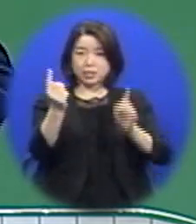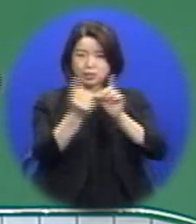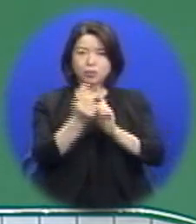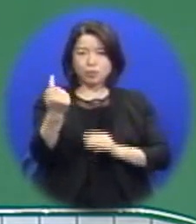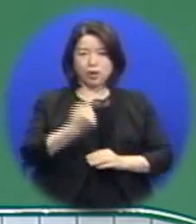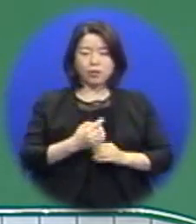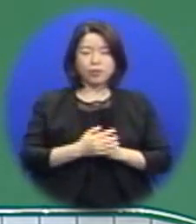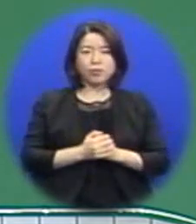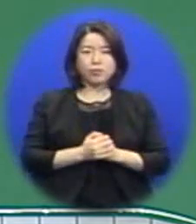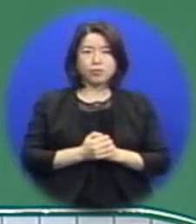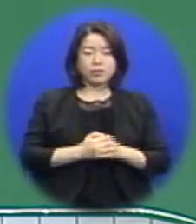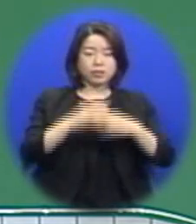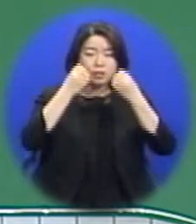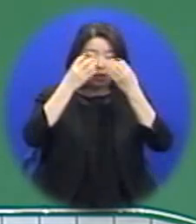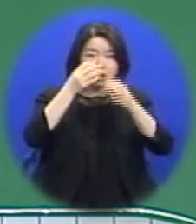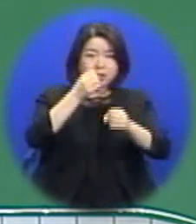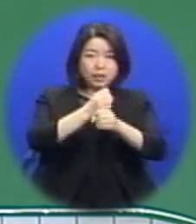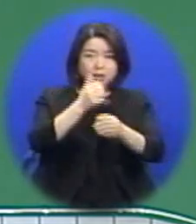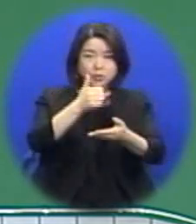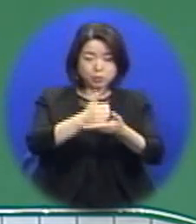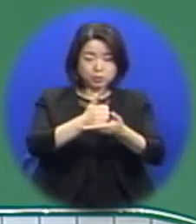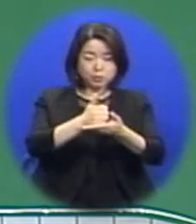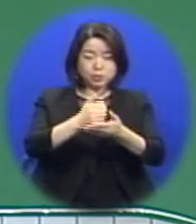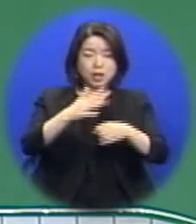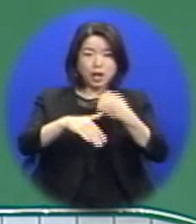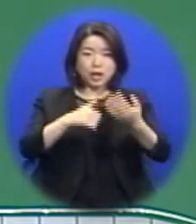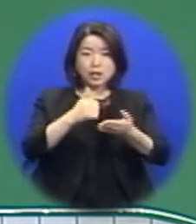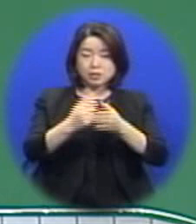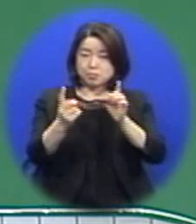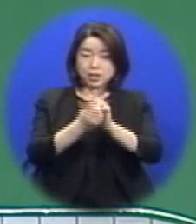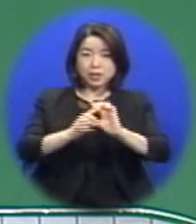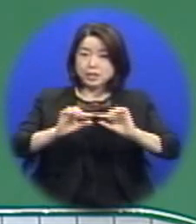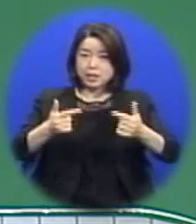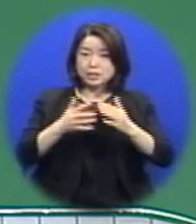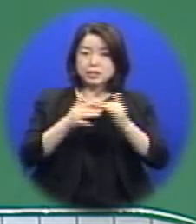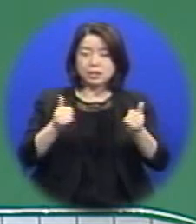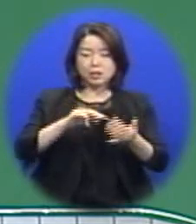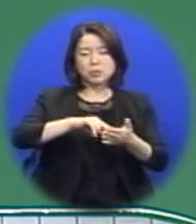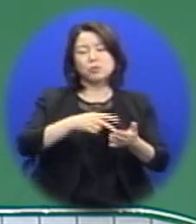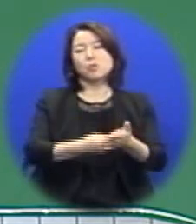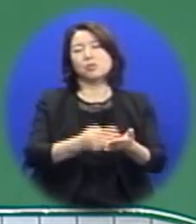창조주 하나님을 진짜 만나지 못한 사람은 넘어질 수밖에 없어요.